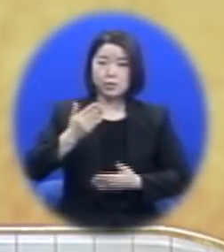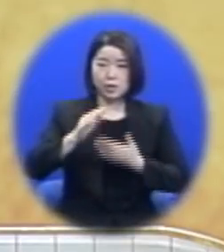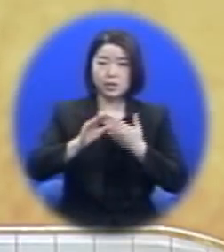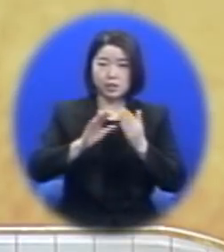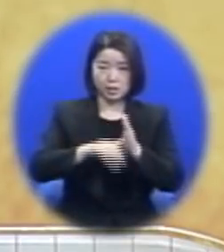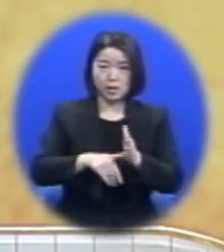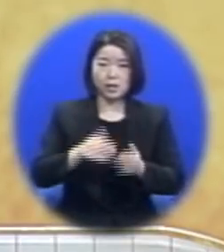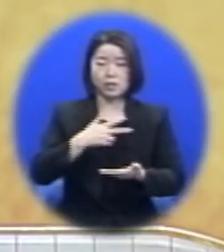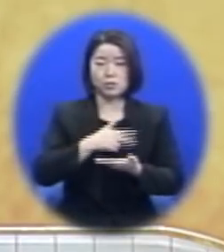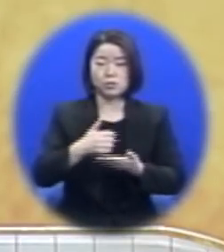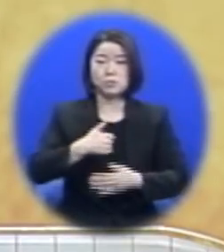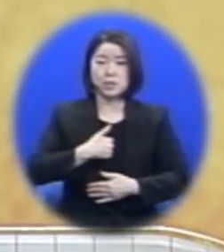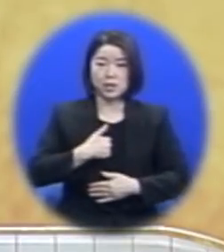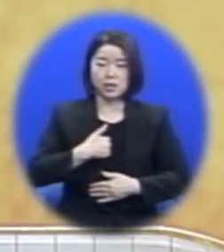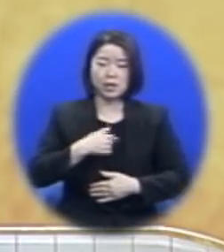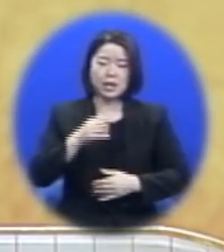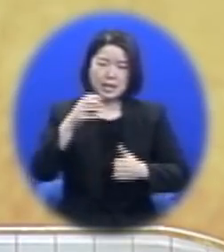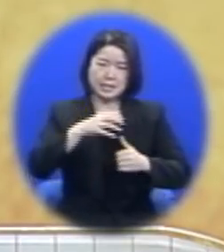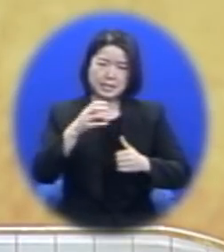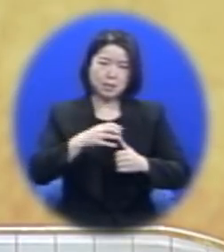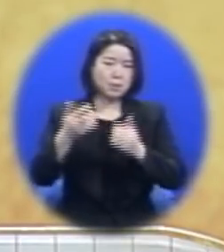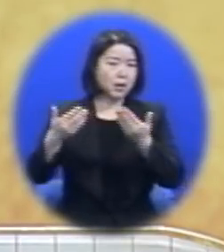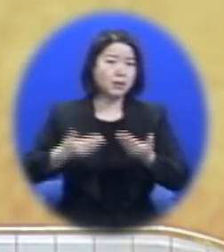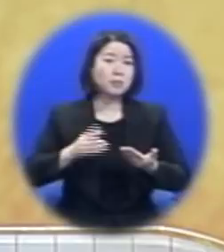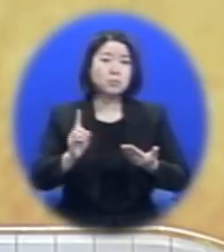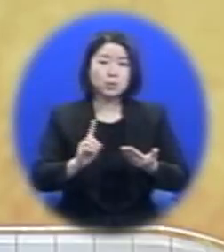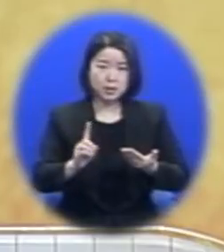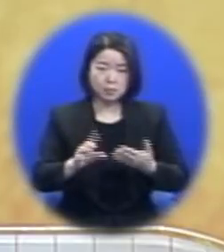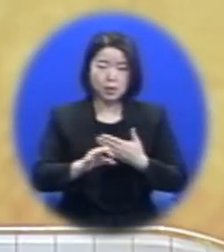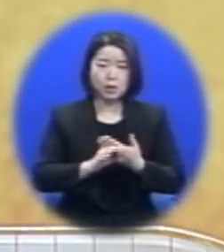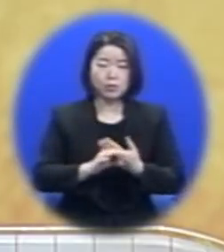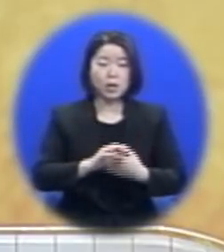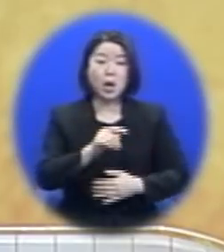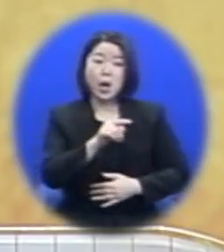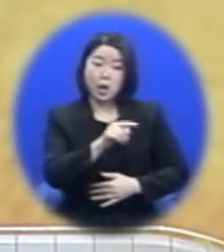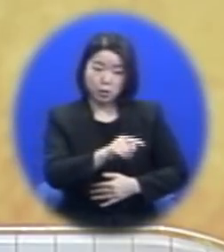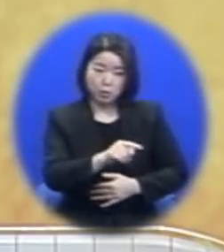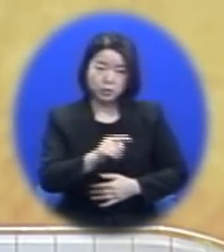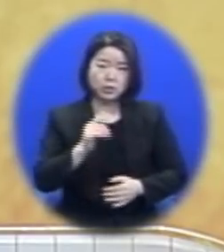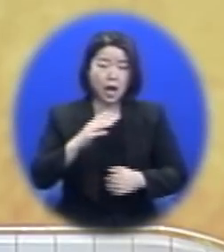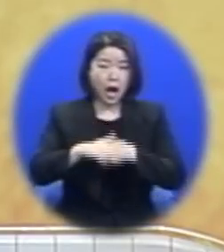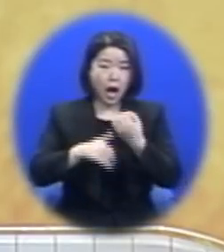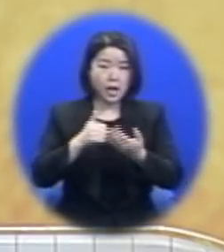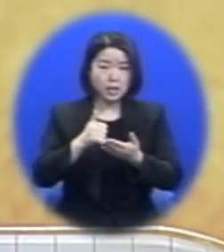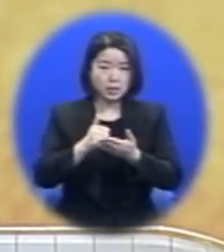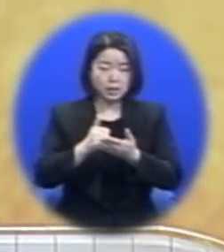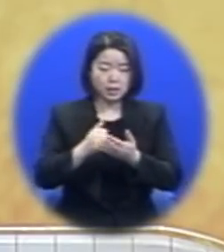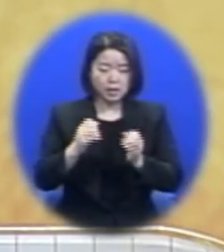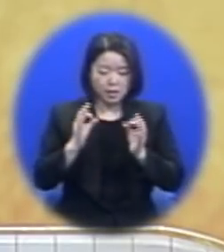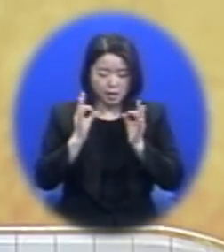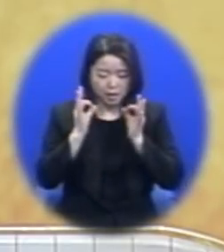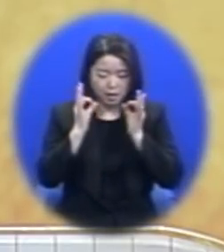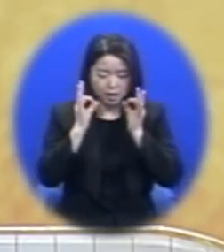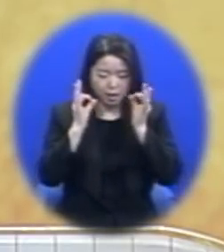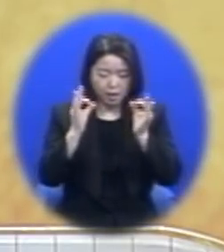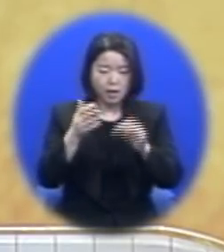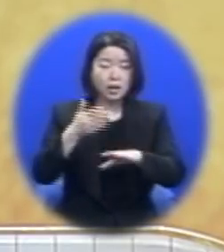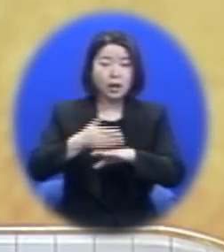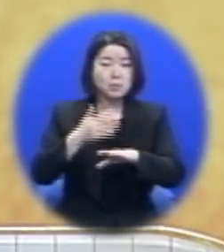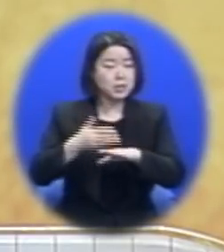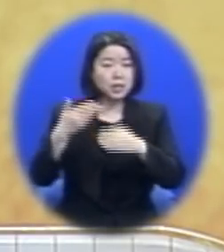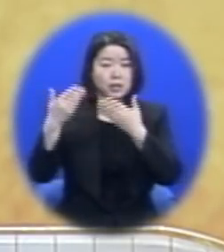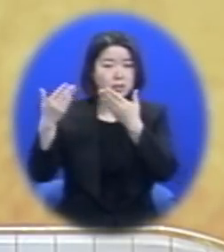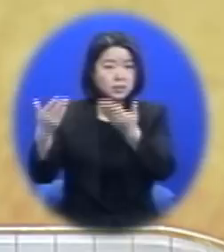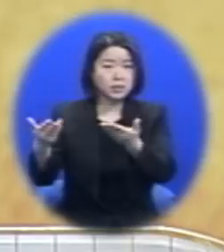저에게 그런 책망을 주셨어요. 너는 하나님께 힘을 다하여 감사하라는 그 말